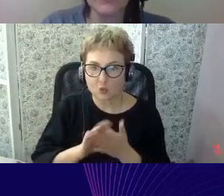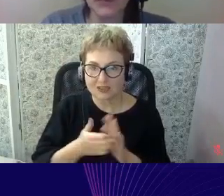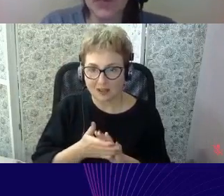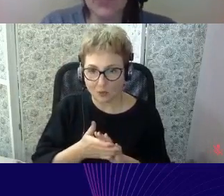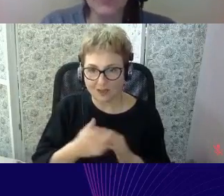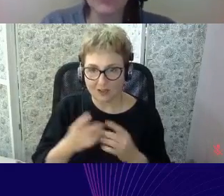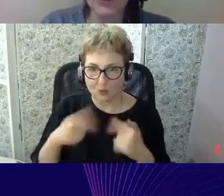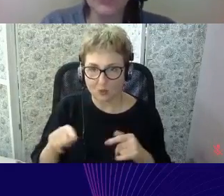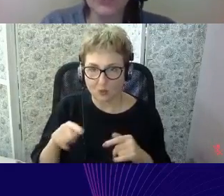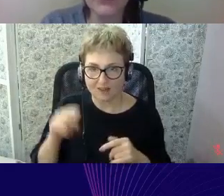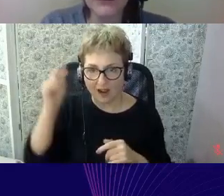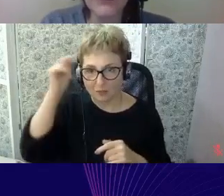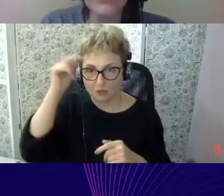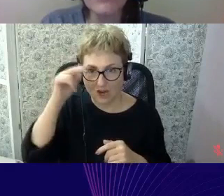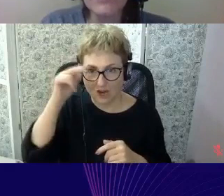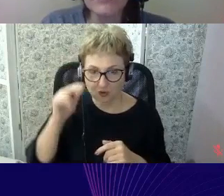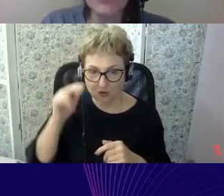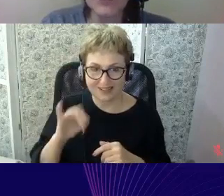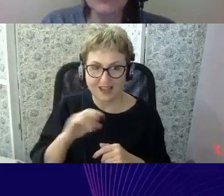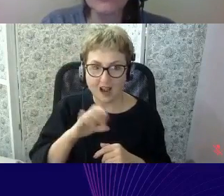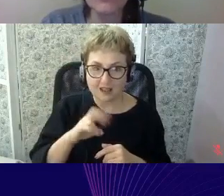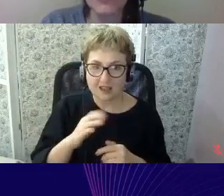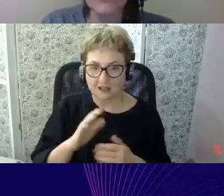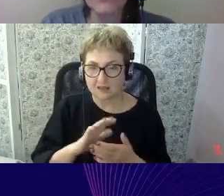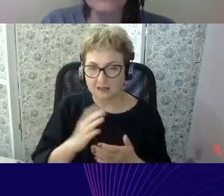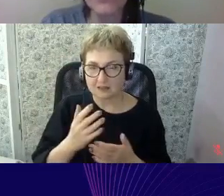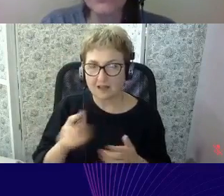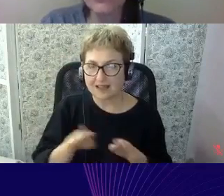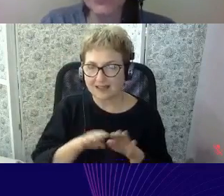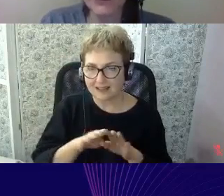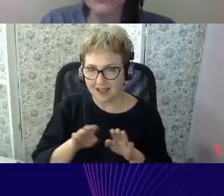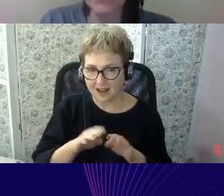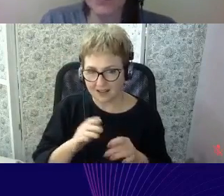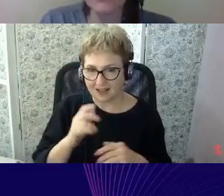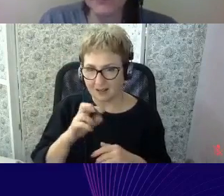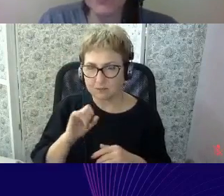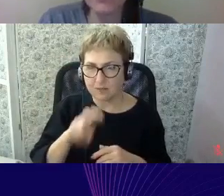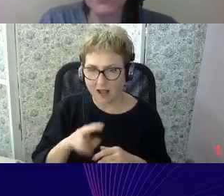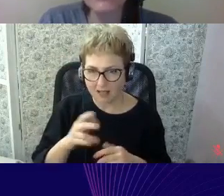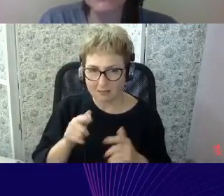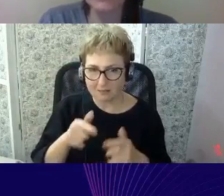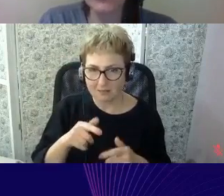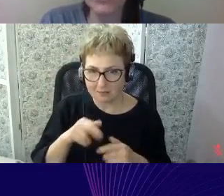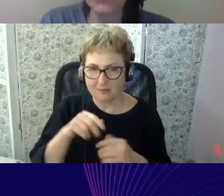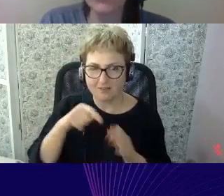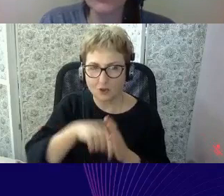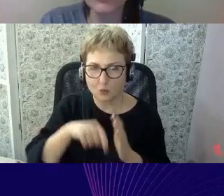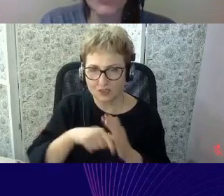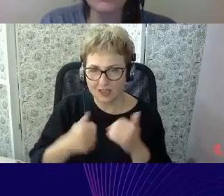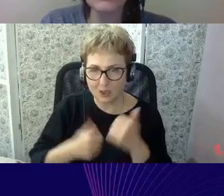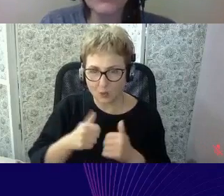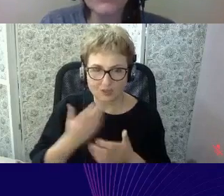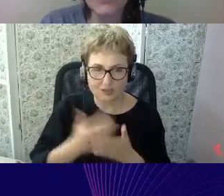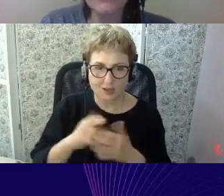условиям другого обучающегося, и они набирают условно одинаковое количество проходных баллов, например, если это внутренний